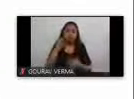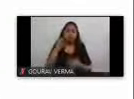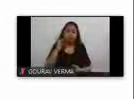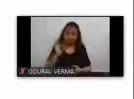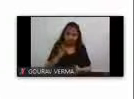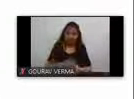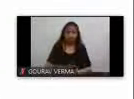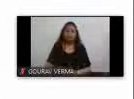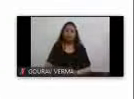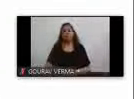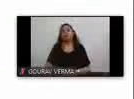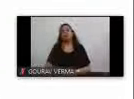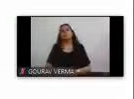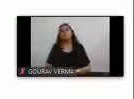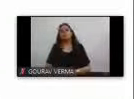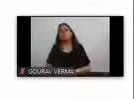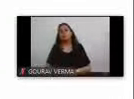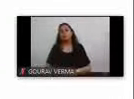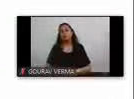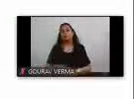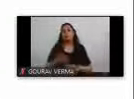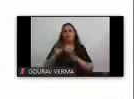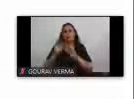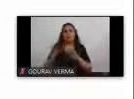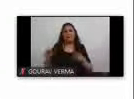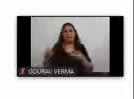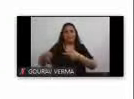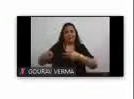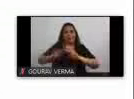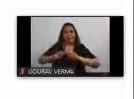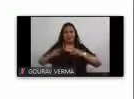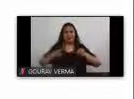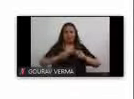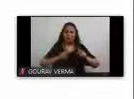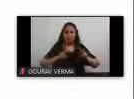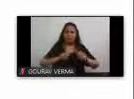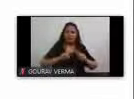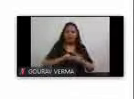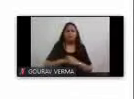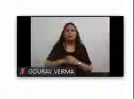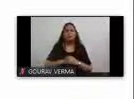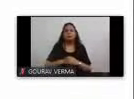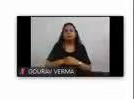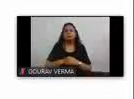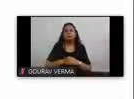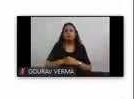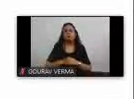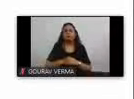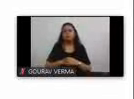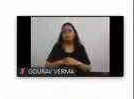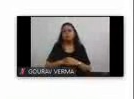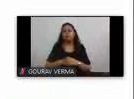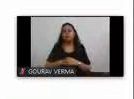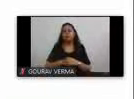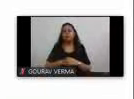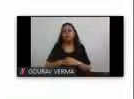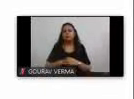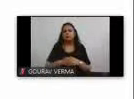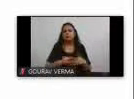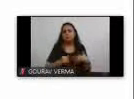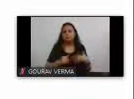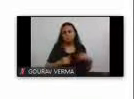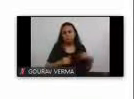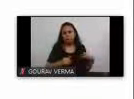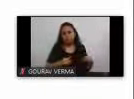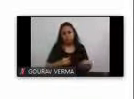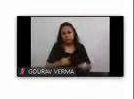रेस्पॉन्स, ऑब्जर्वेशन स्किल्स मस्ट बी फाइन ट्यून्ड वाइल असेसिंग चिल्ड्रन विद डेफब्लाइंडनेस एंड मल्टीपल डिसेबिलिटीज.